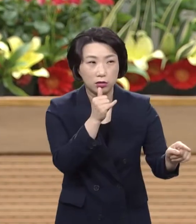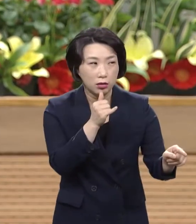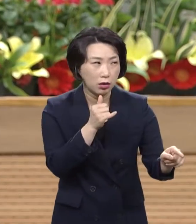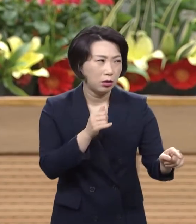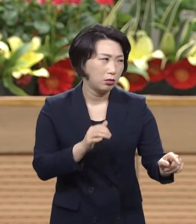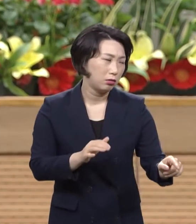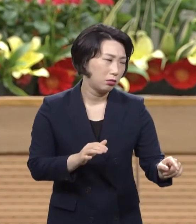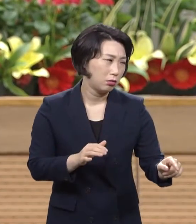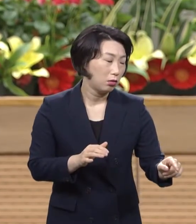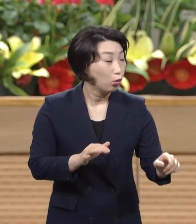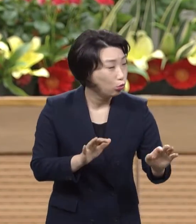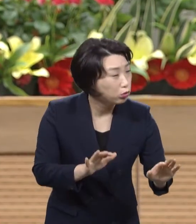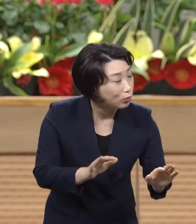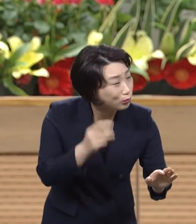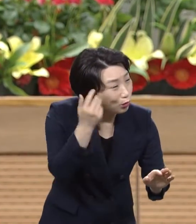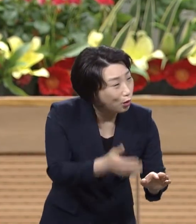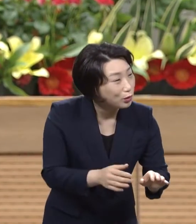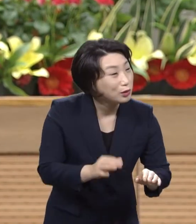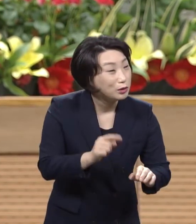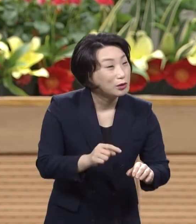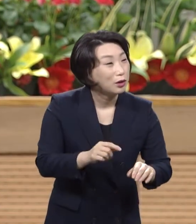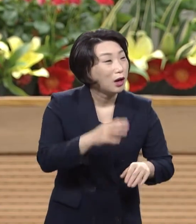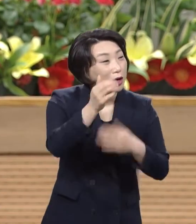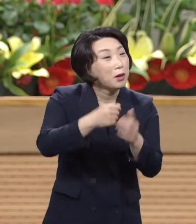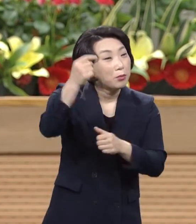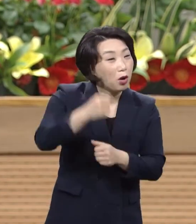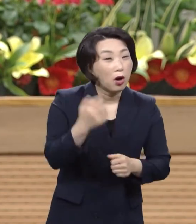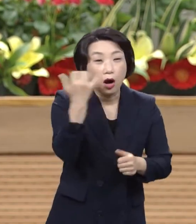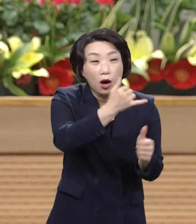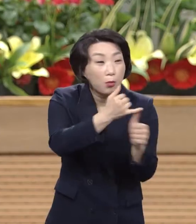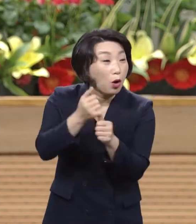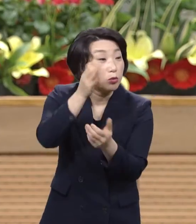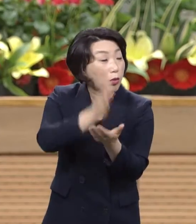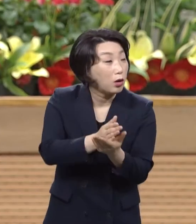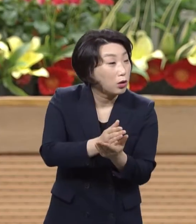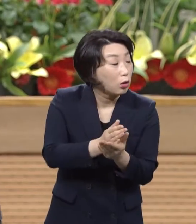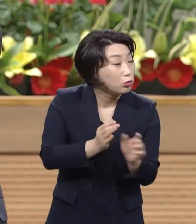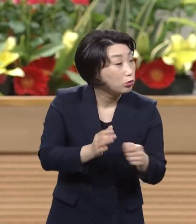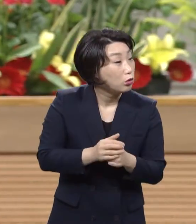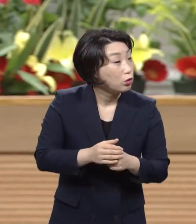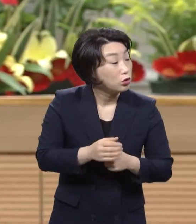있어. 그럼 그 계명 중에 간음하지 말라 하면